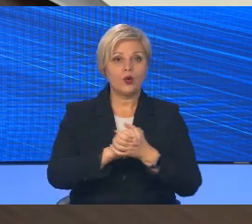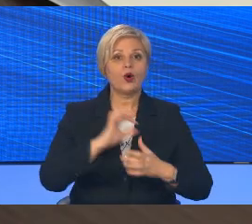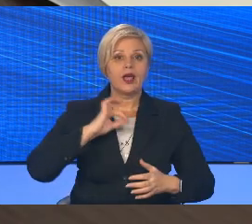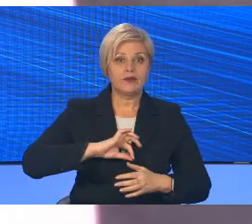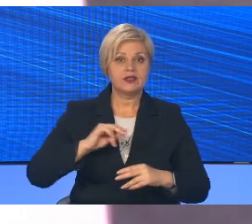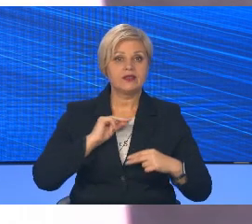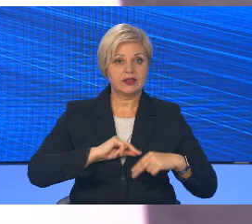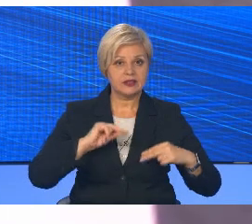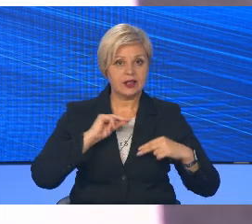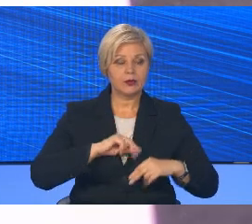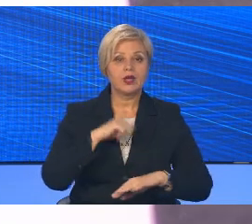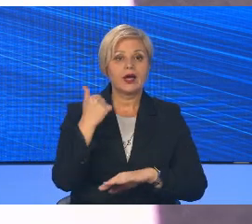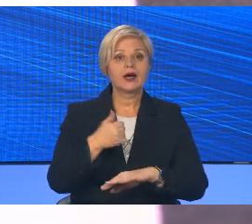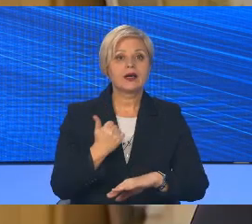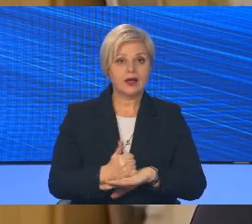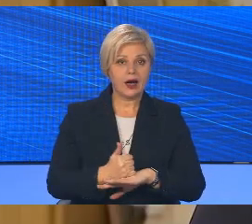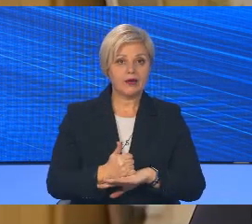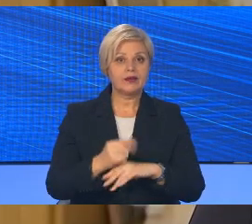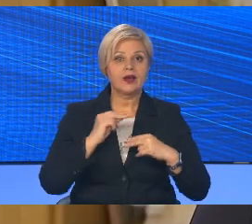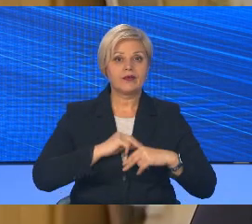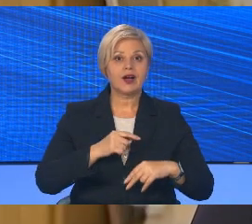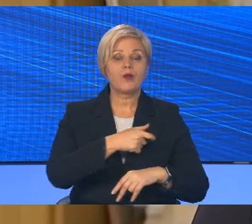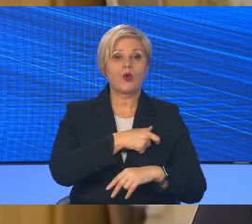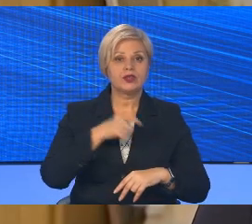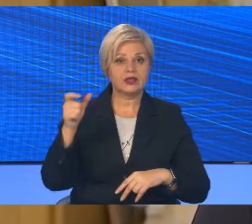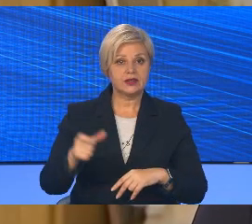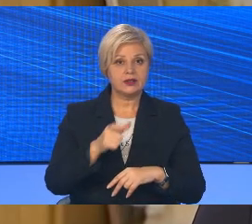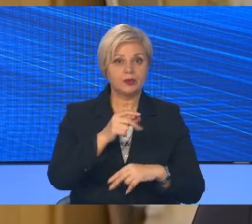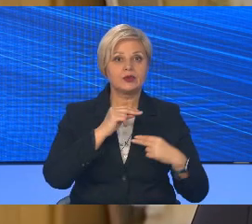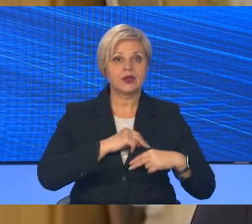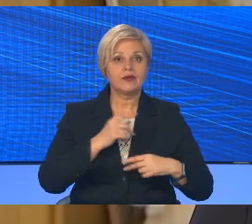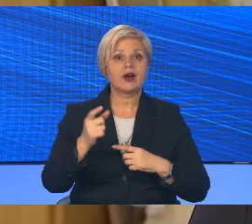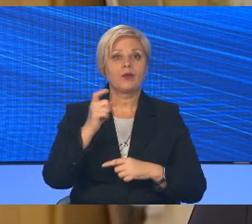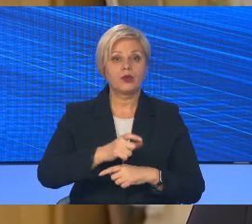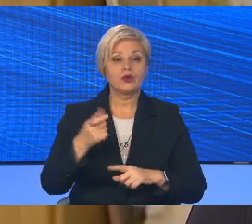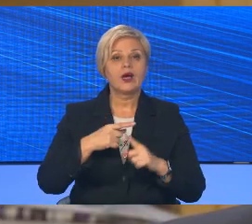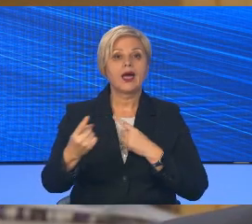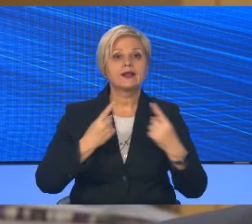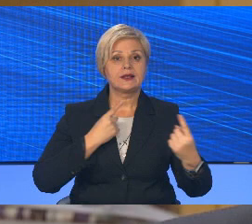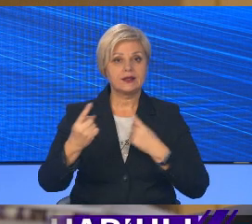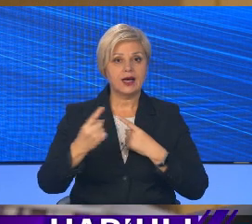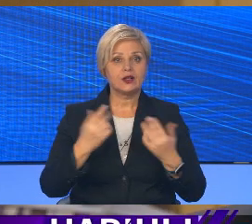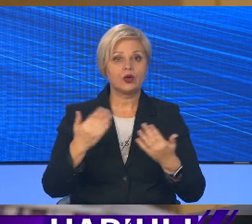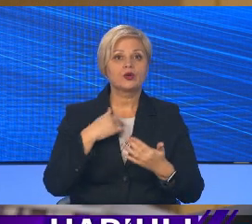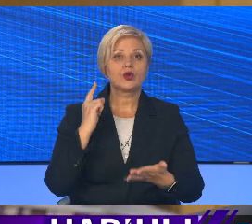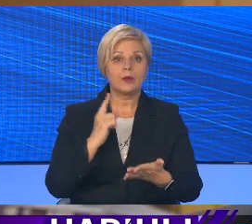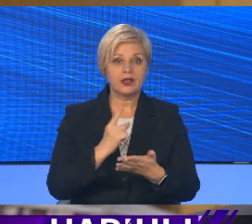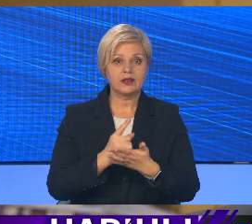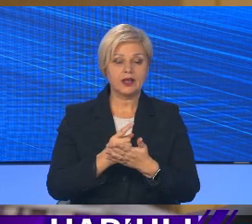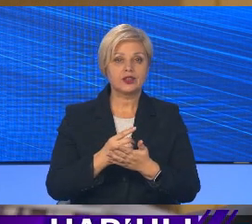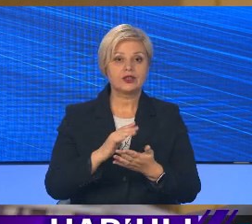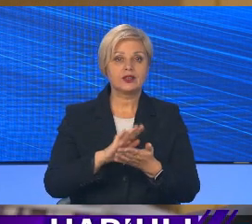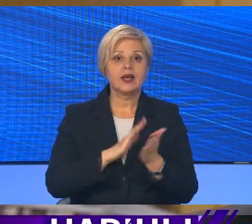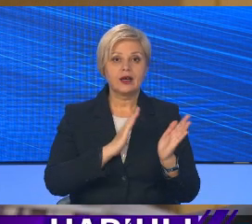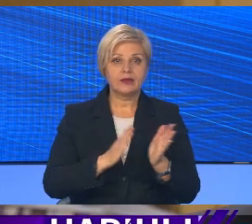эфектыўнасць працы. Самое главное в работе депутата и вообще в работе с людьми – это диалог, который мы должны выстраивать, мы